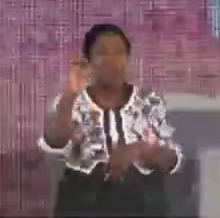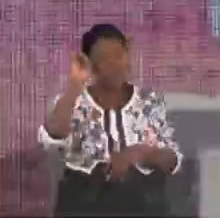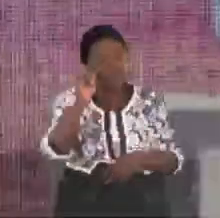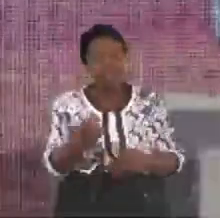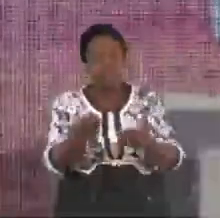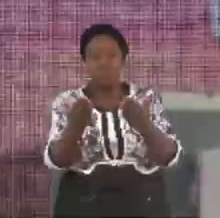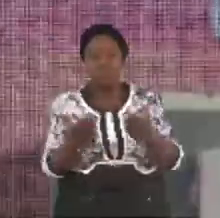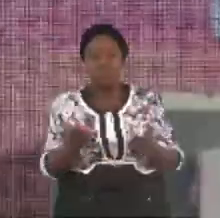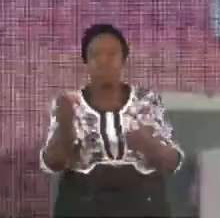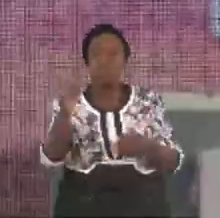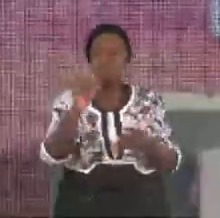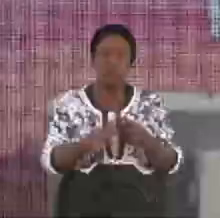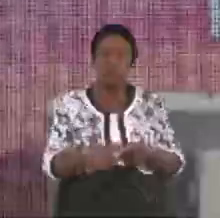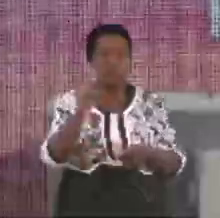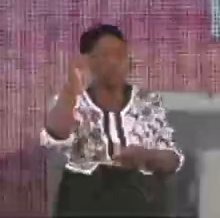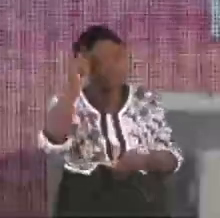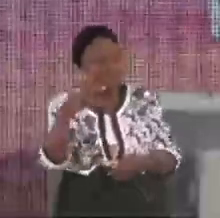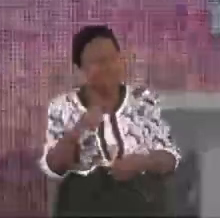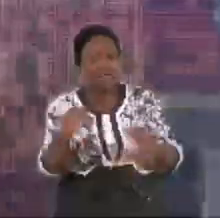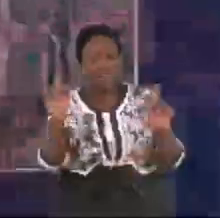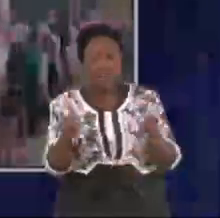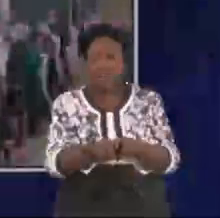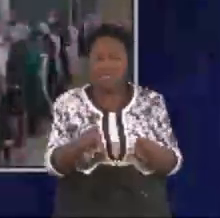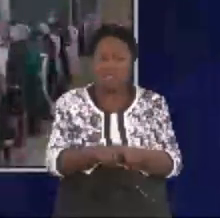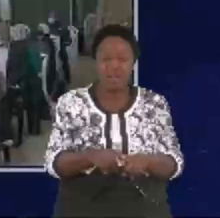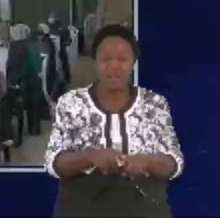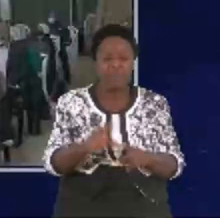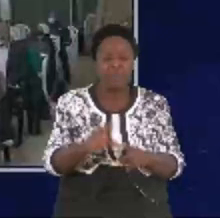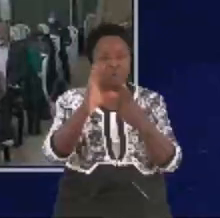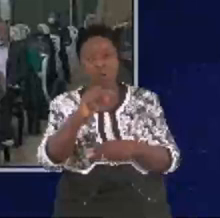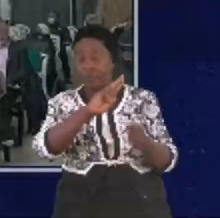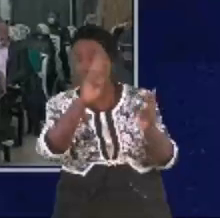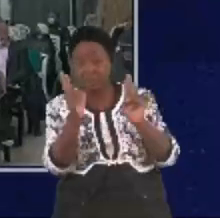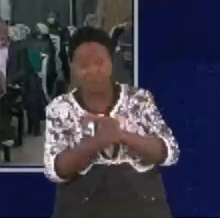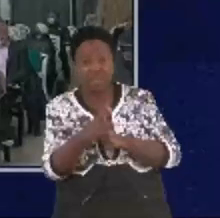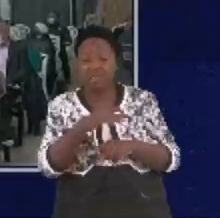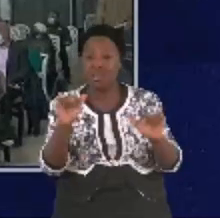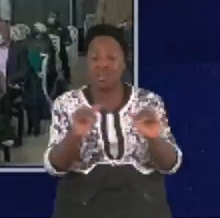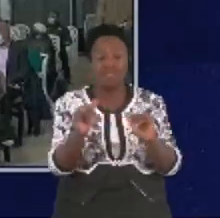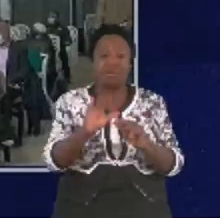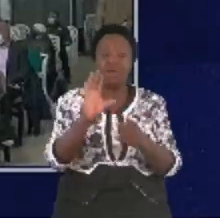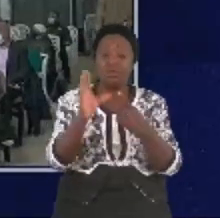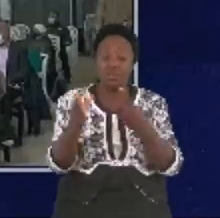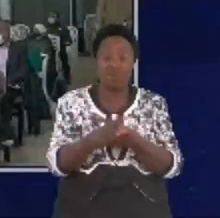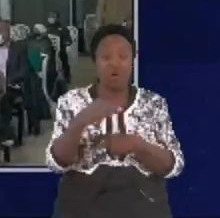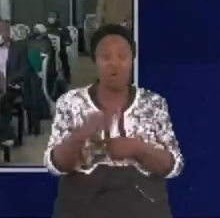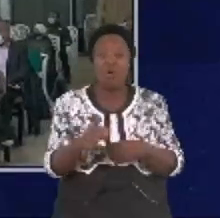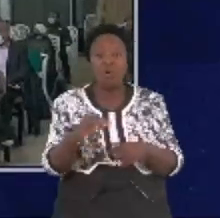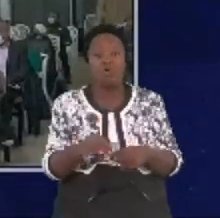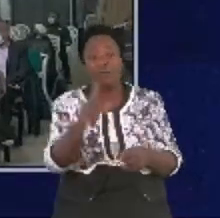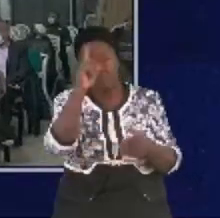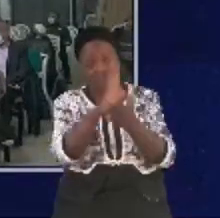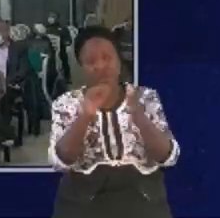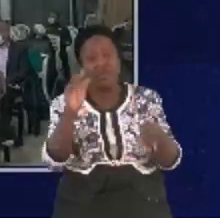qu'ils comprennent que c'est la même condition de repentance, c'est la même condition de croire au